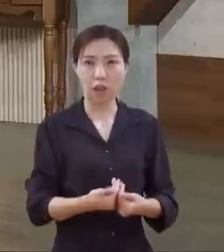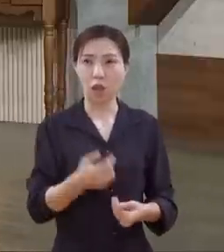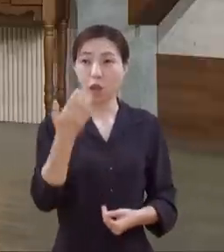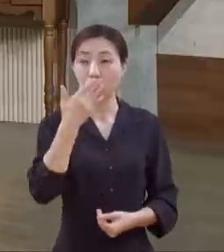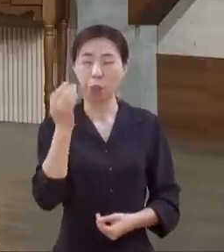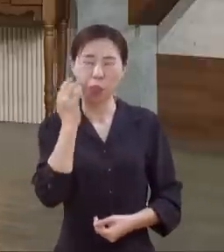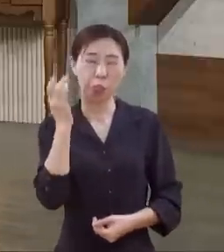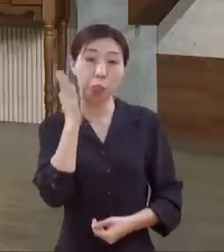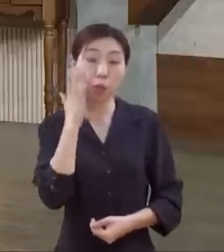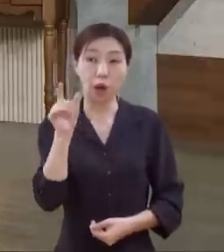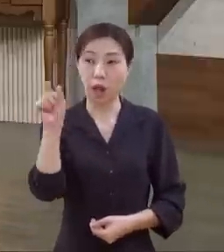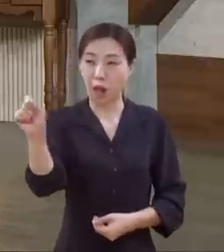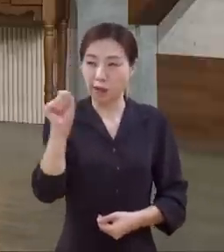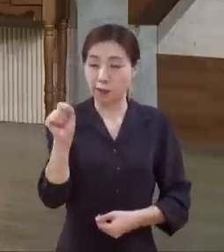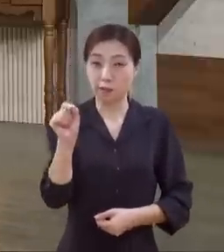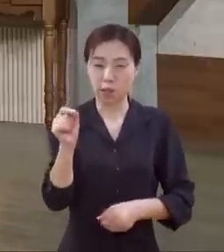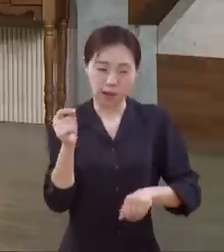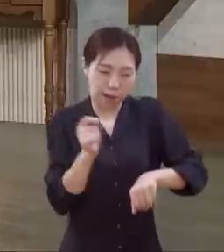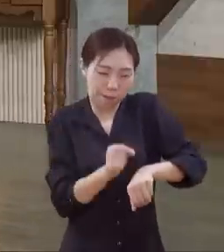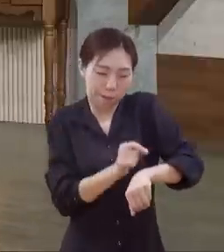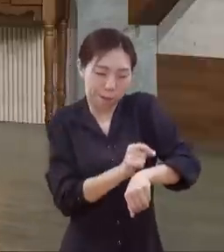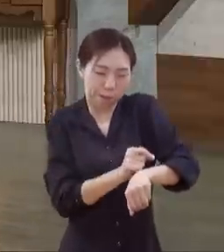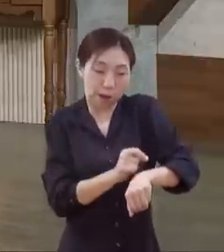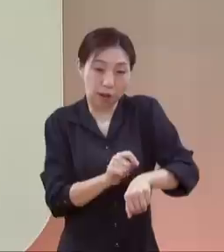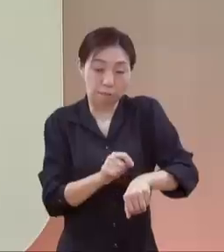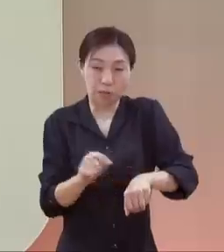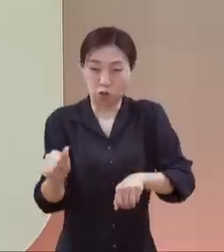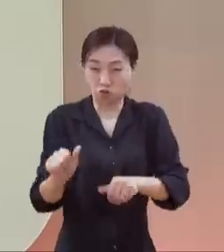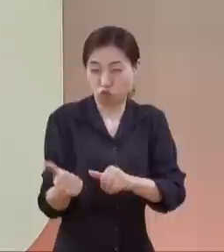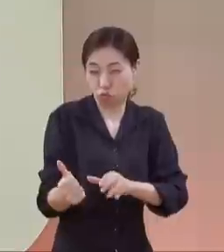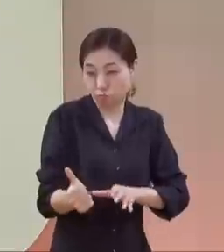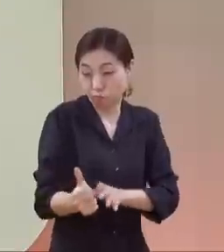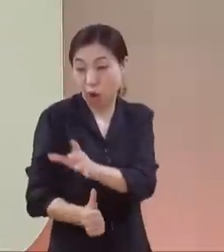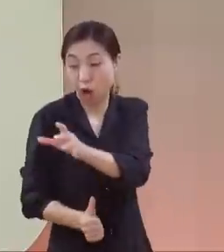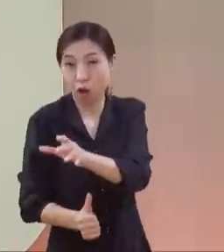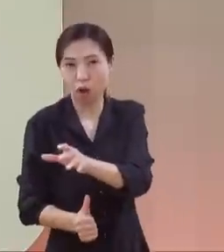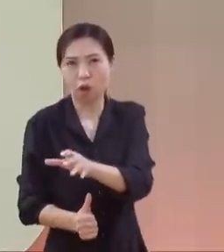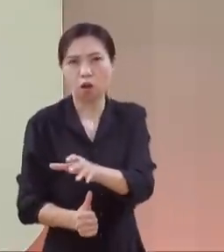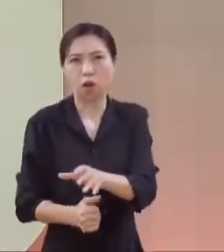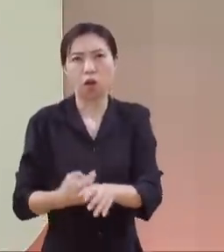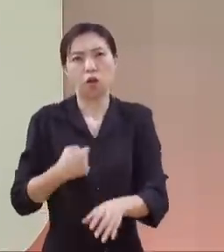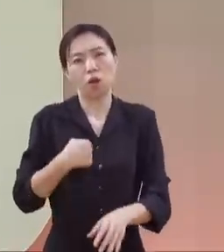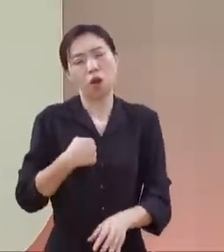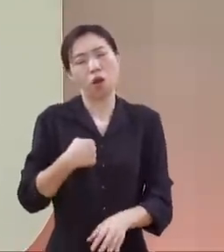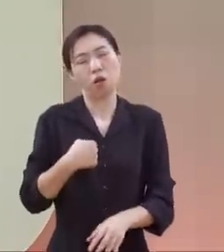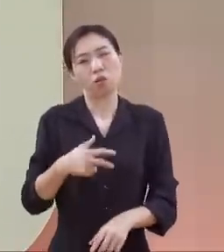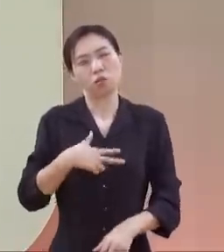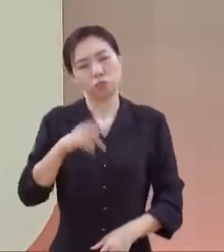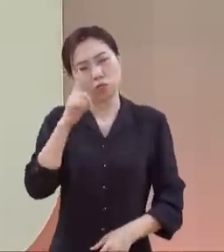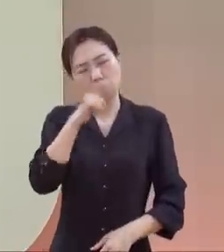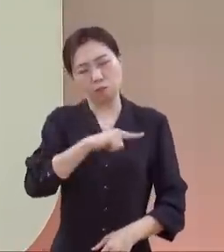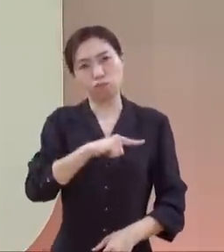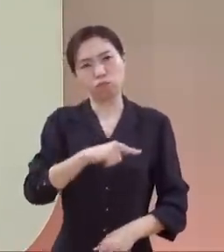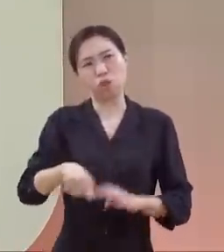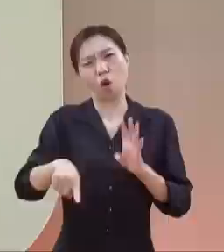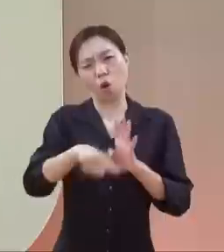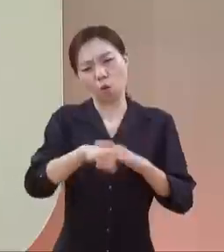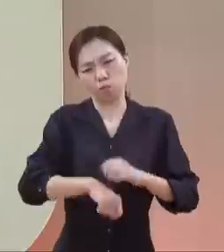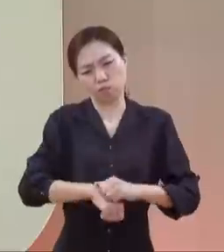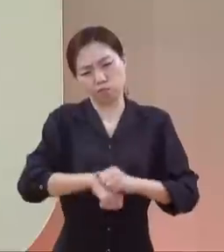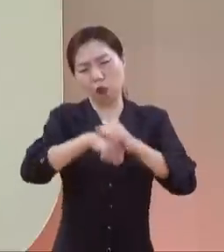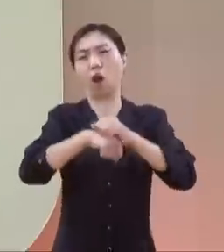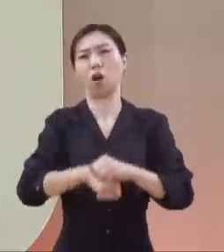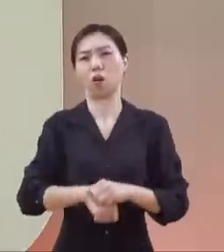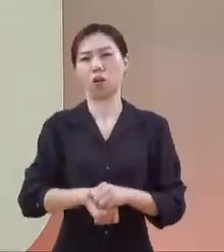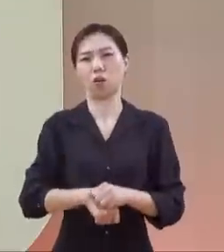악업이 쌓이게 된다라는 말씀을 하시더라고요 그래서 또 제가 왜 제가이 이야기를 왜 드리냐면 제가